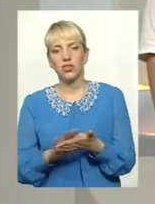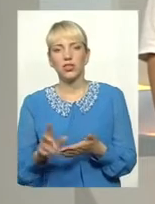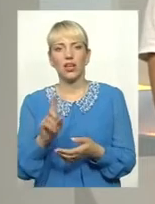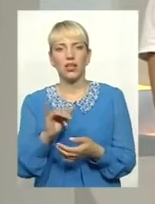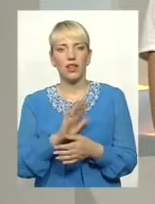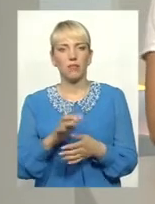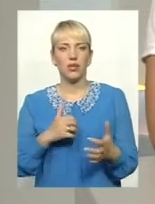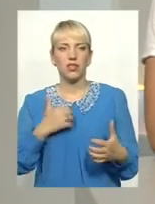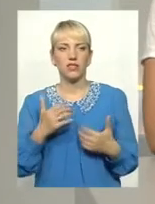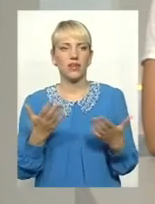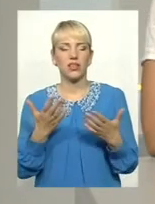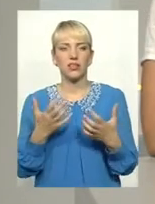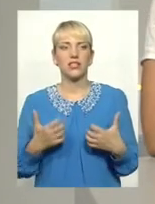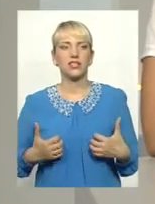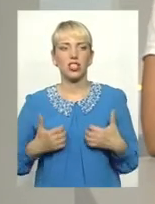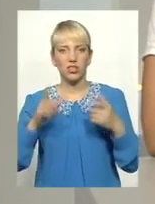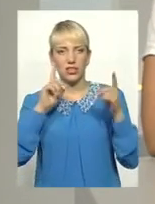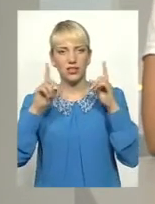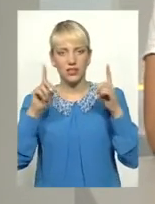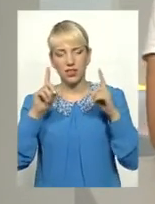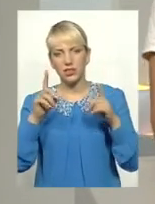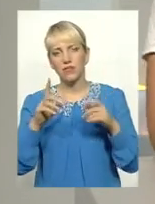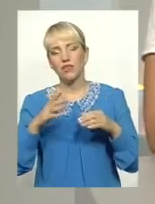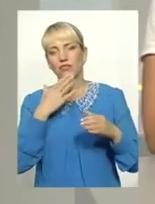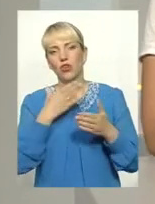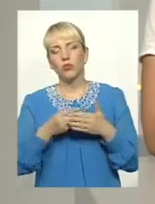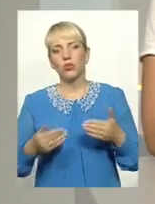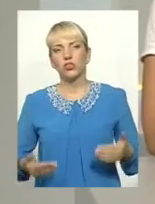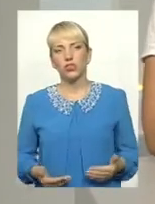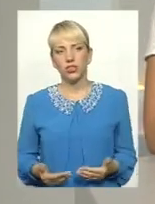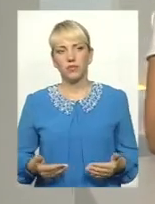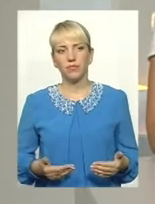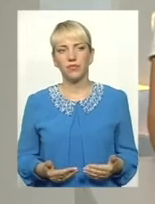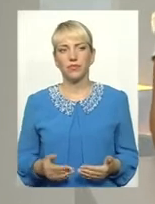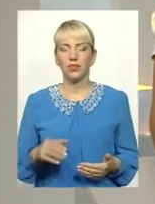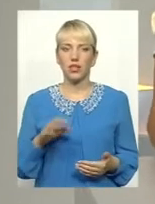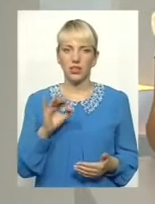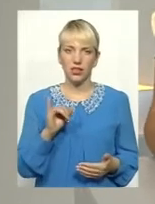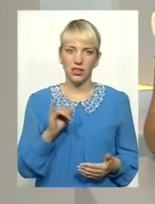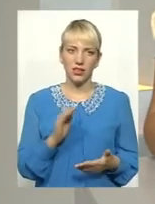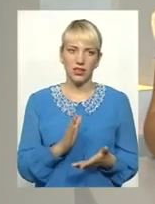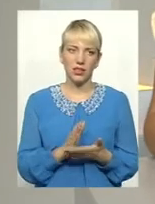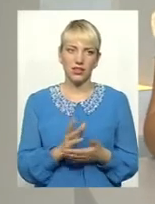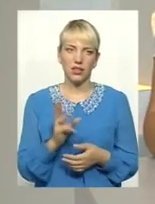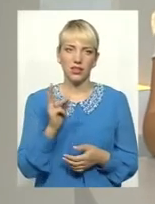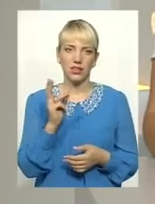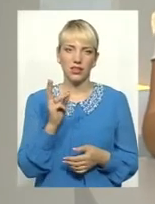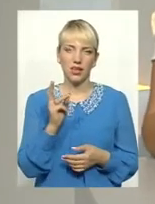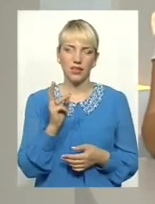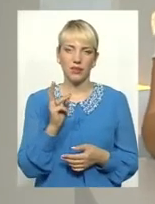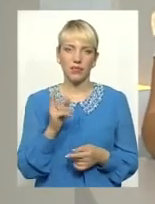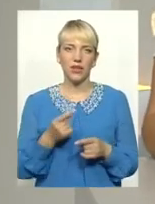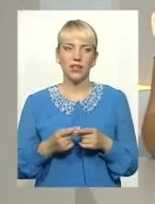переживали якихось страшних моментів в своєму житті, бо вони на це не заслуговують. Ось, і є третя сторона,